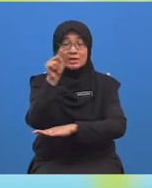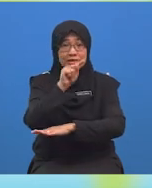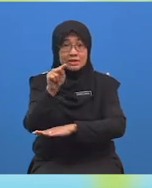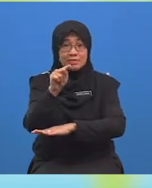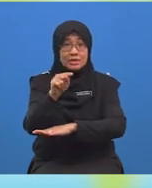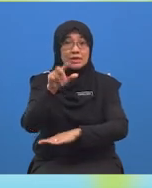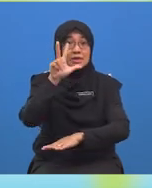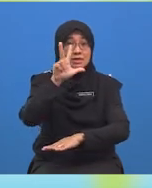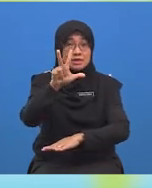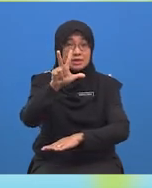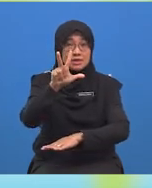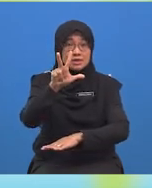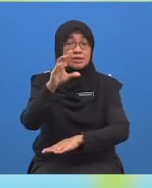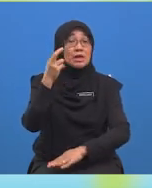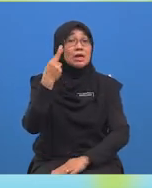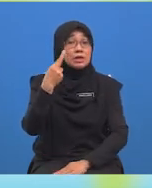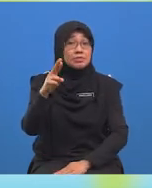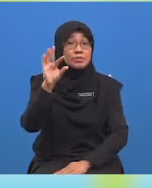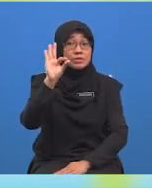235 ialah